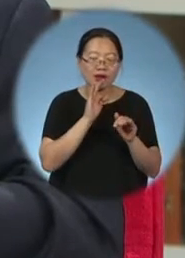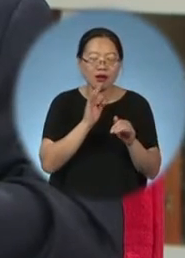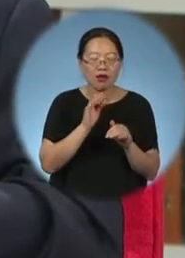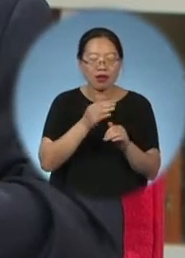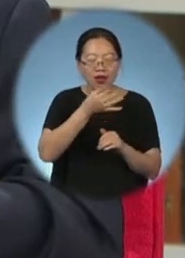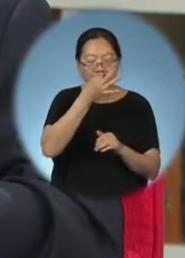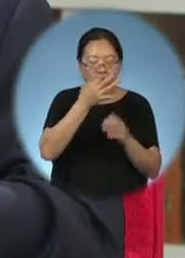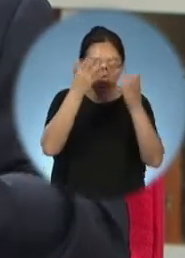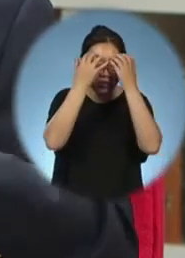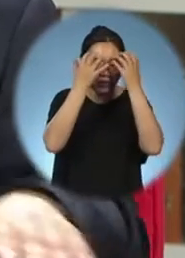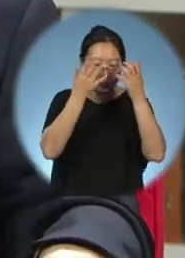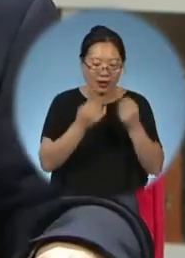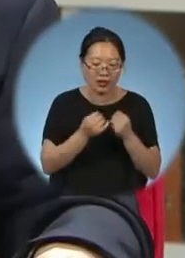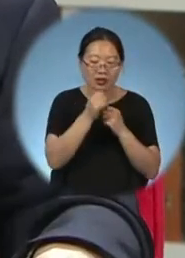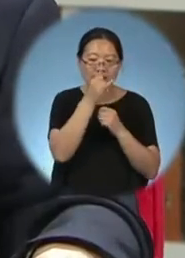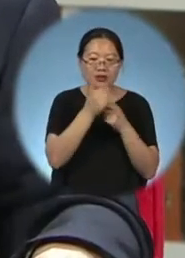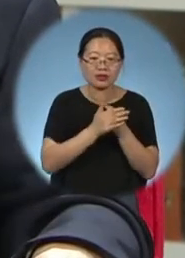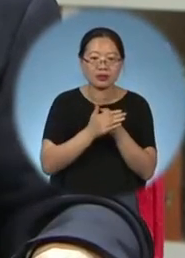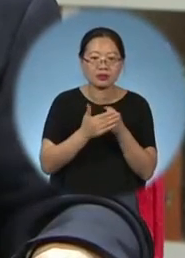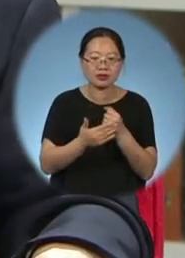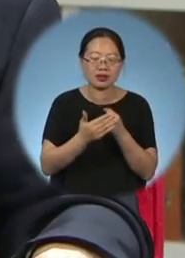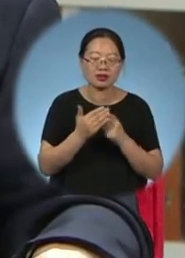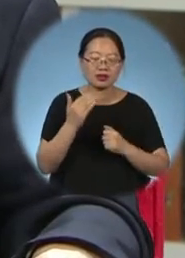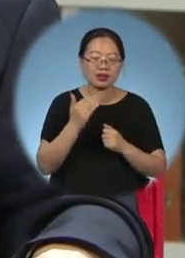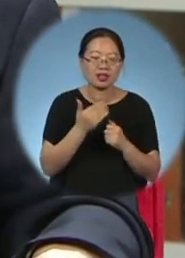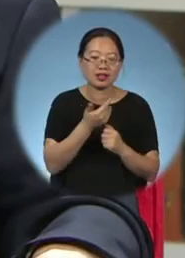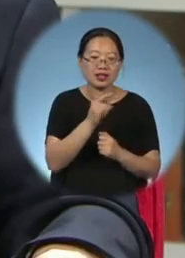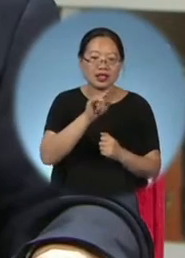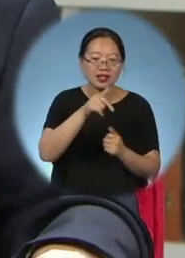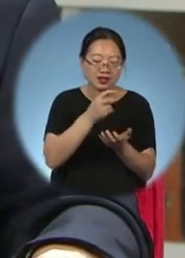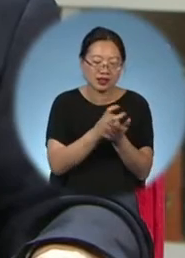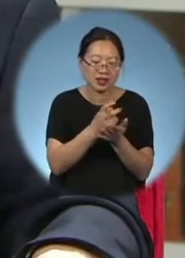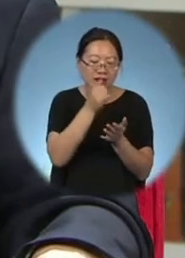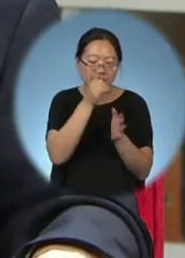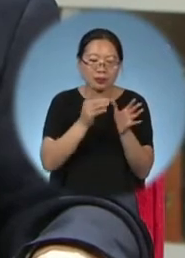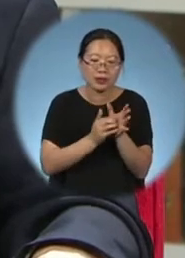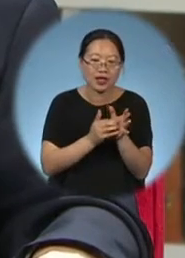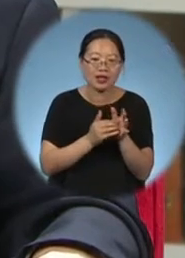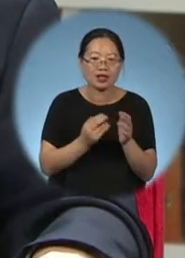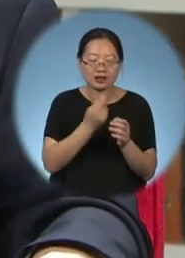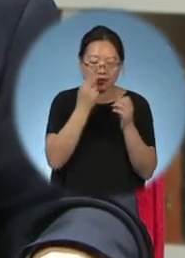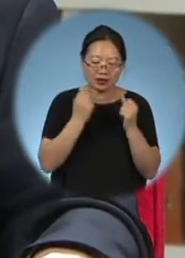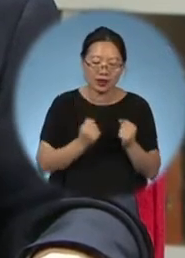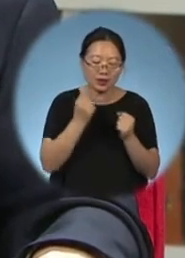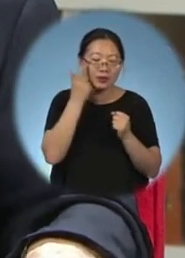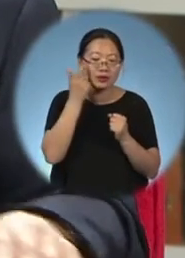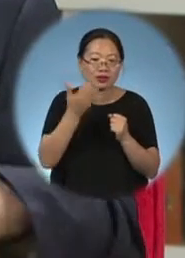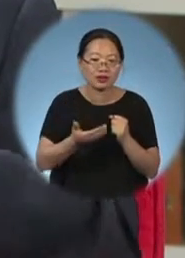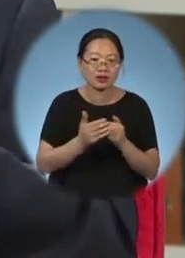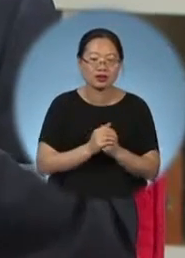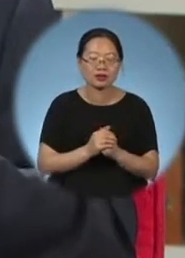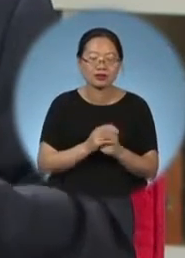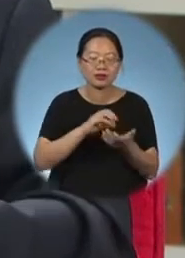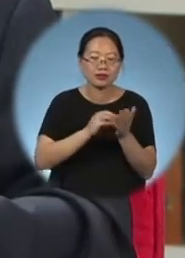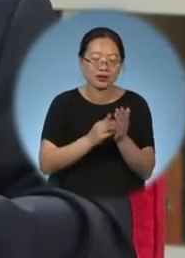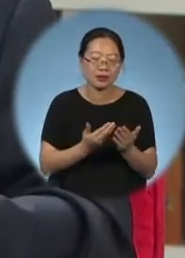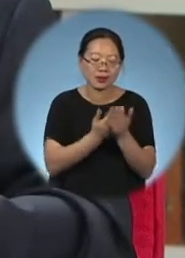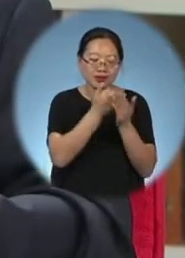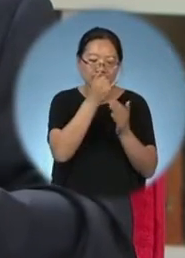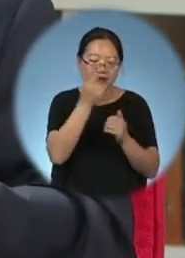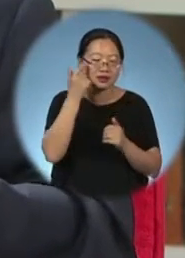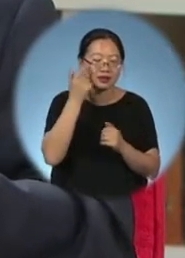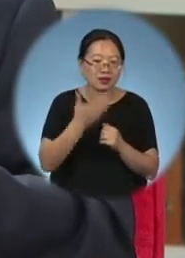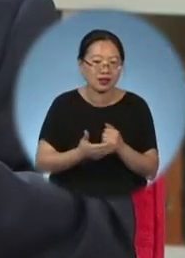파란만장한 역사였습니다. 그래서 우리가 내각제를 했다면 살아남았을까? 이만큼